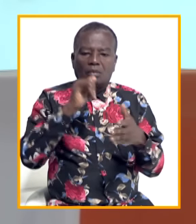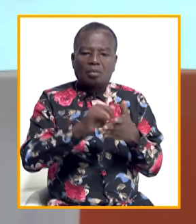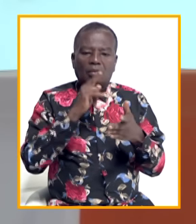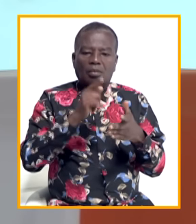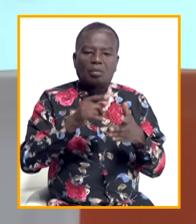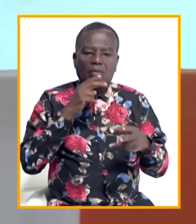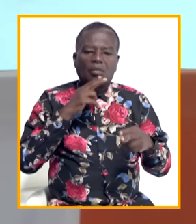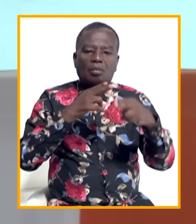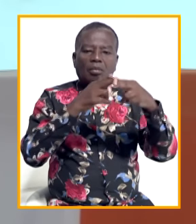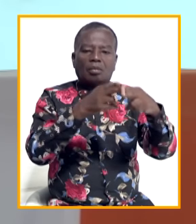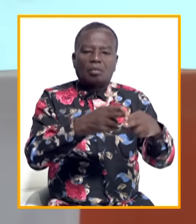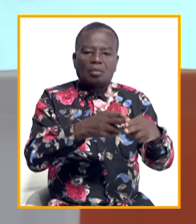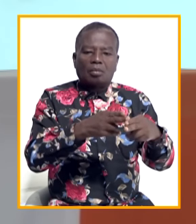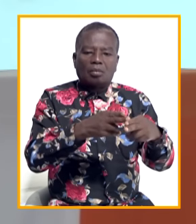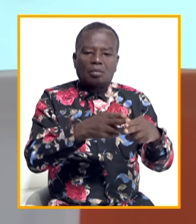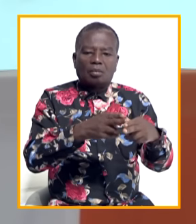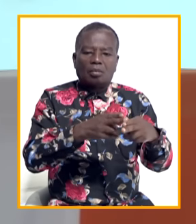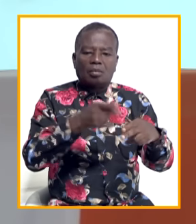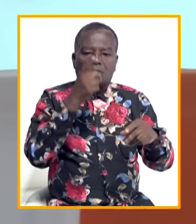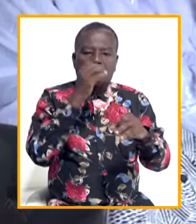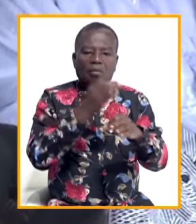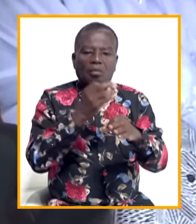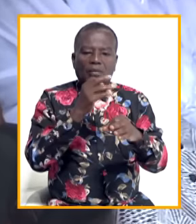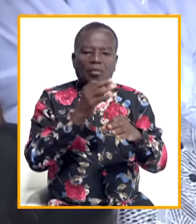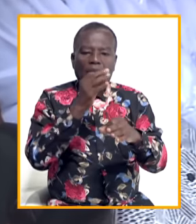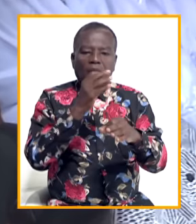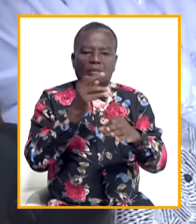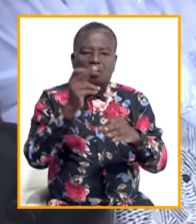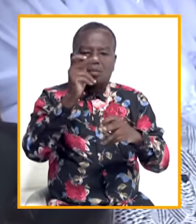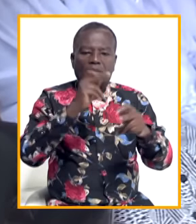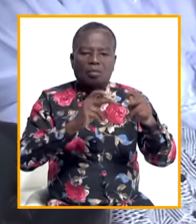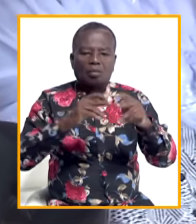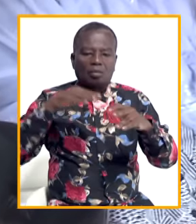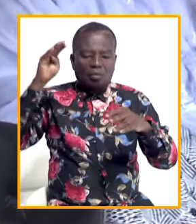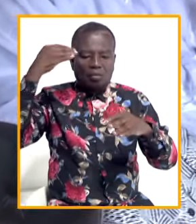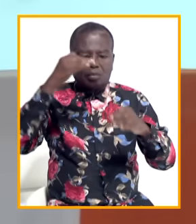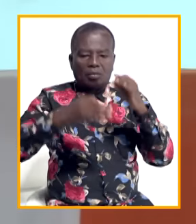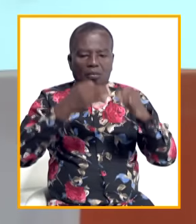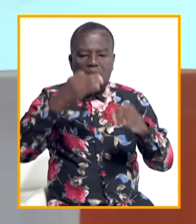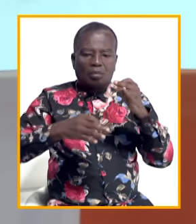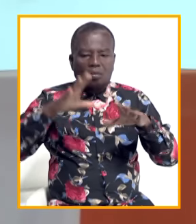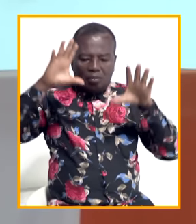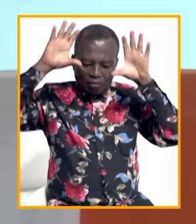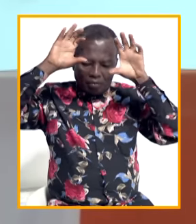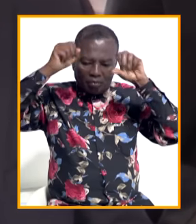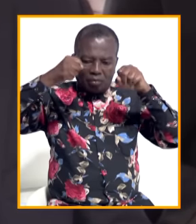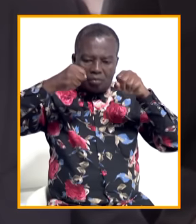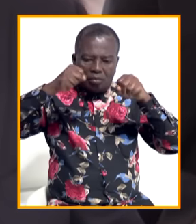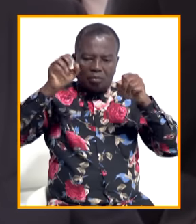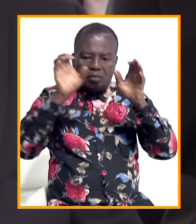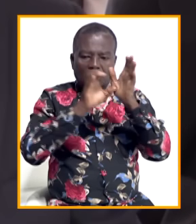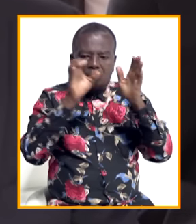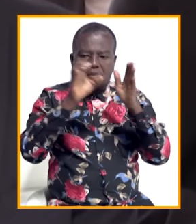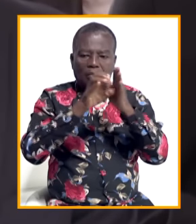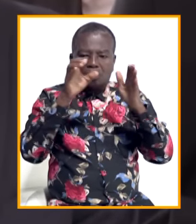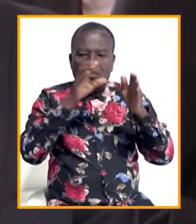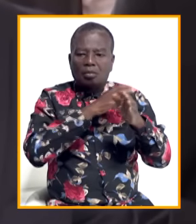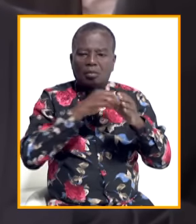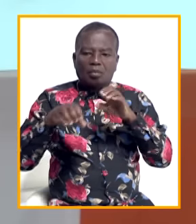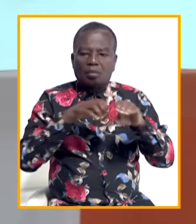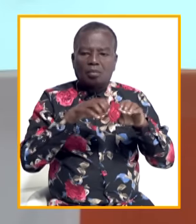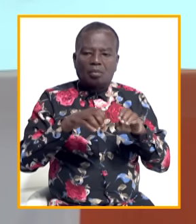qu'il est nommé garde des Sceaux, ministre de la Justice et des Droits de l'Homme. président du Conseil constitutionnel et